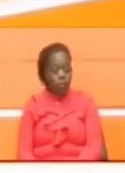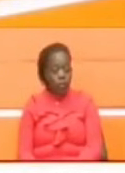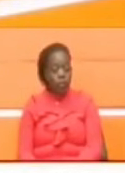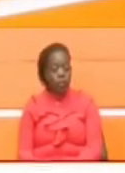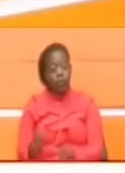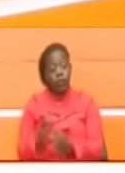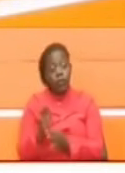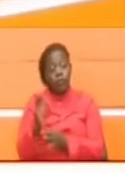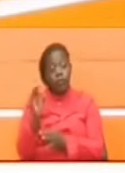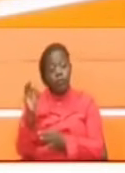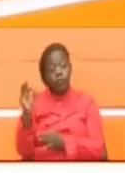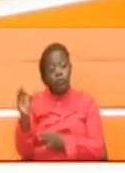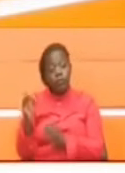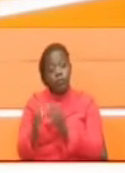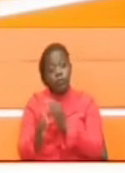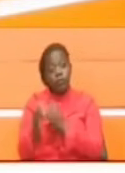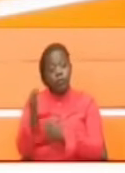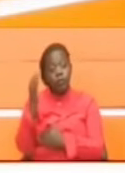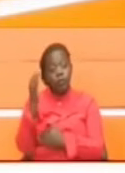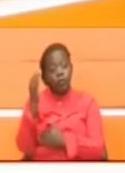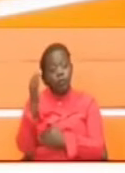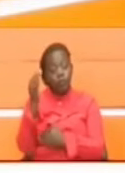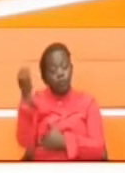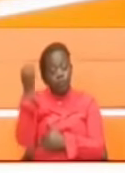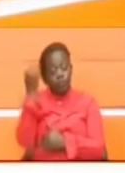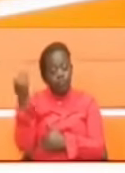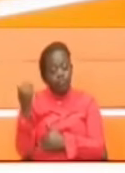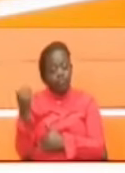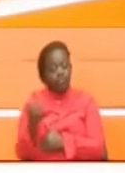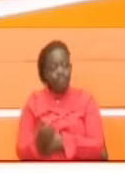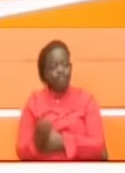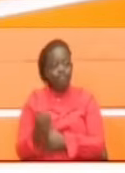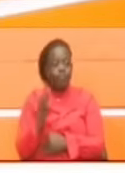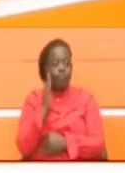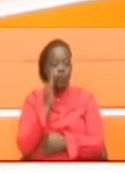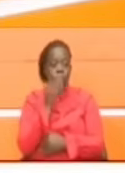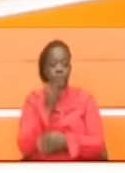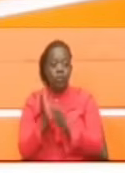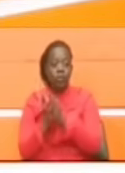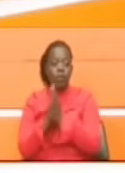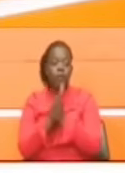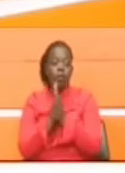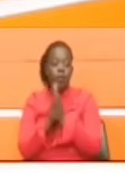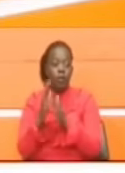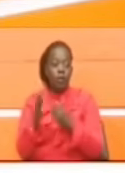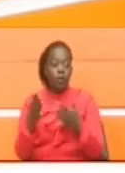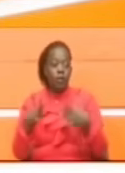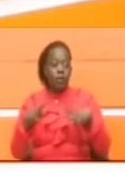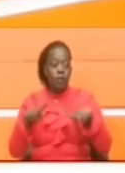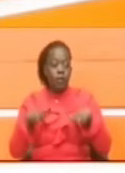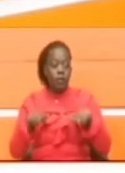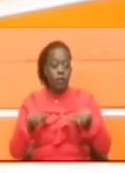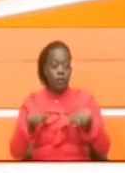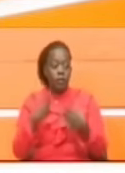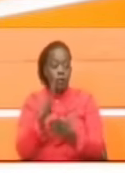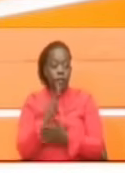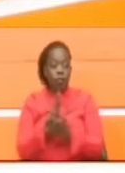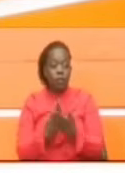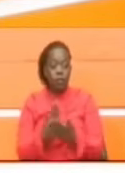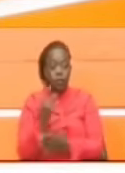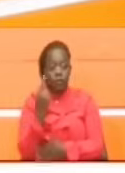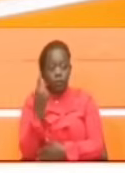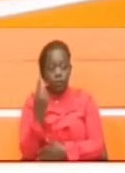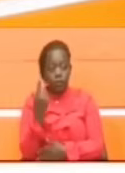Omwoyo gw'omugenzi omukama agulamuza ekisa. N'emboozi eyo nkusabokkiriza etuwummulemu ky'ekitundu kyaffe